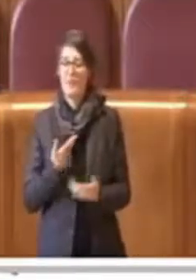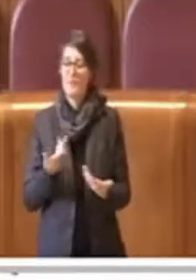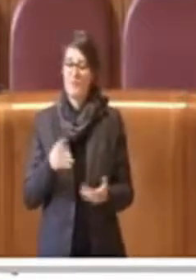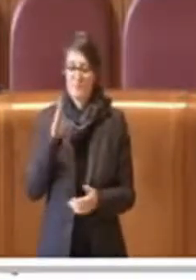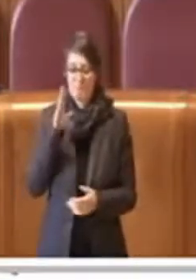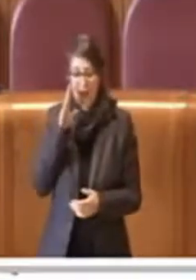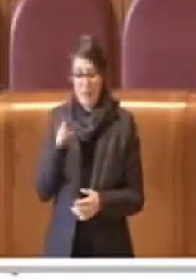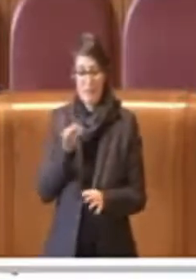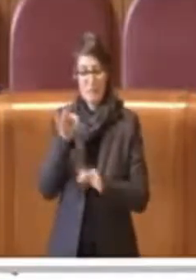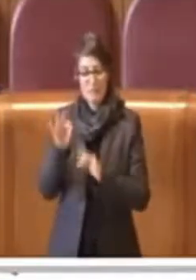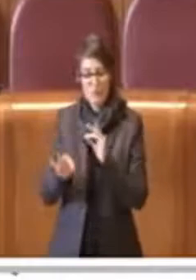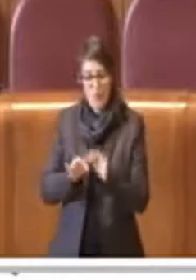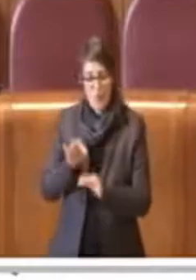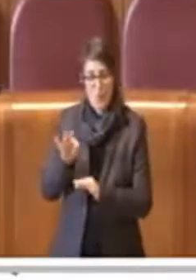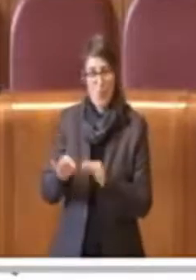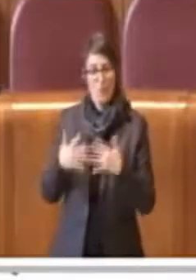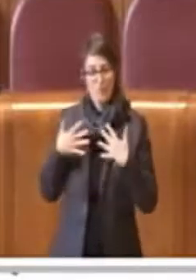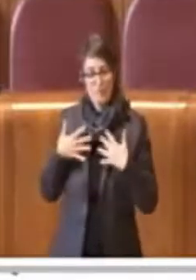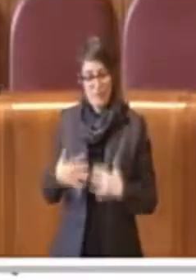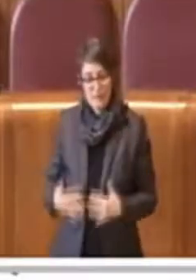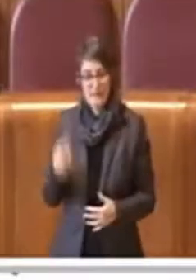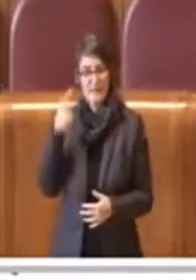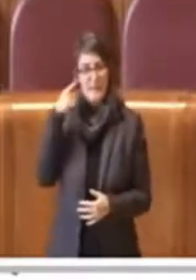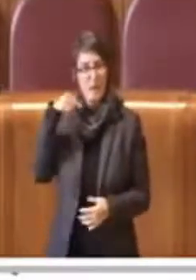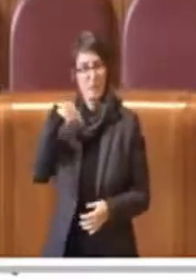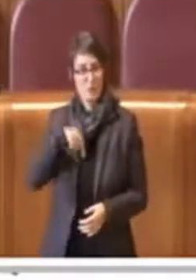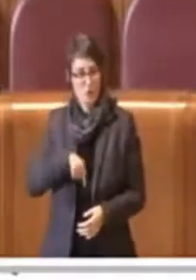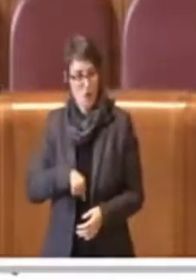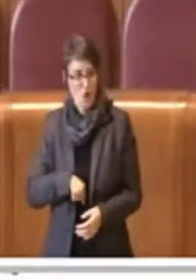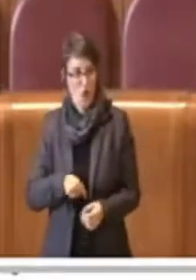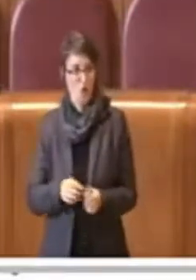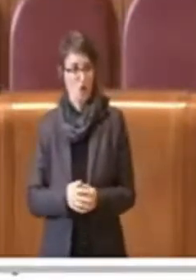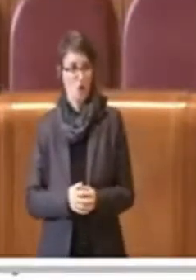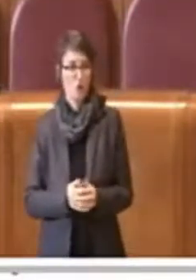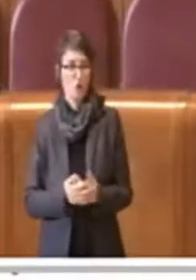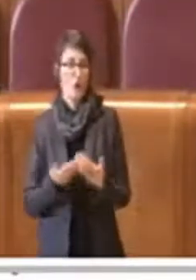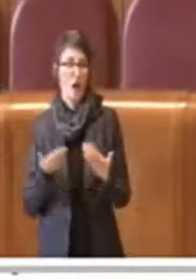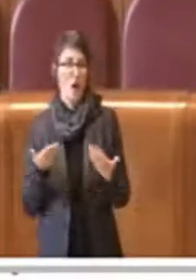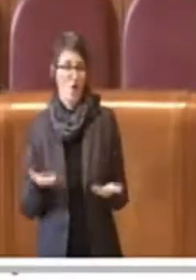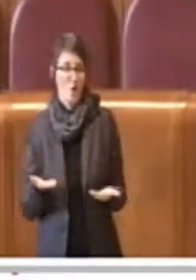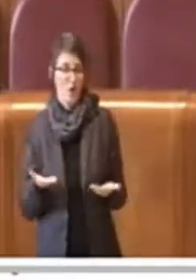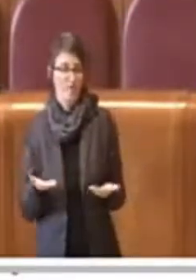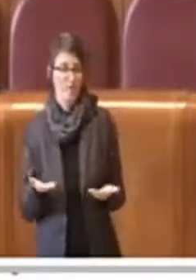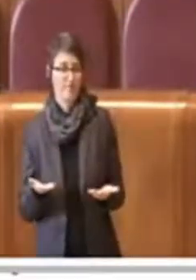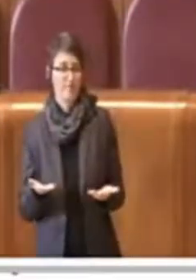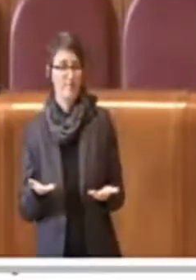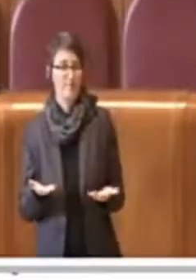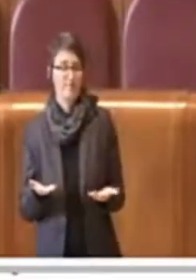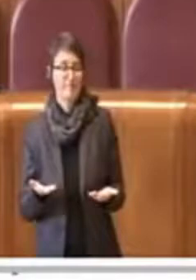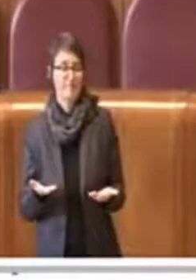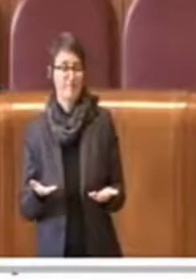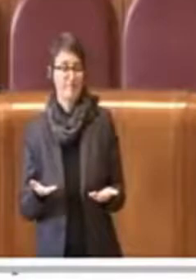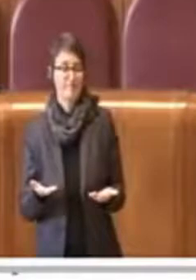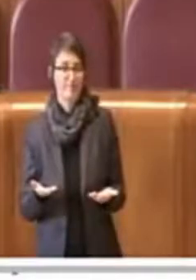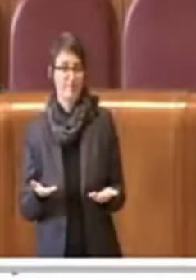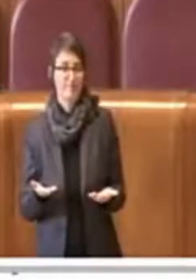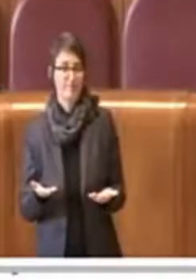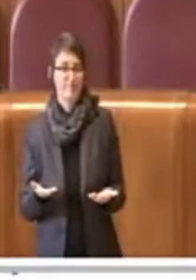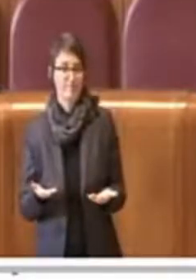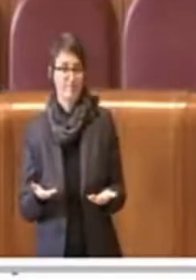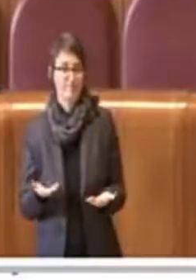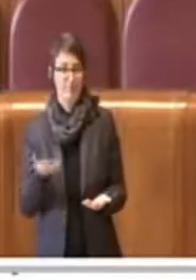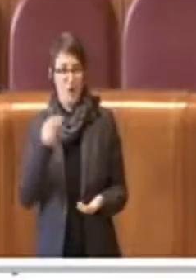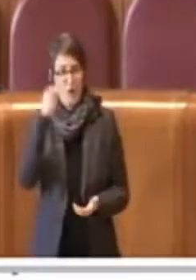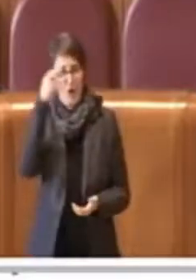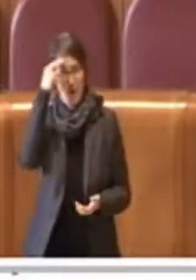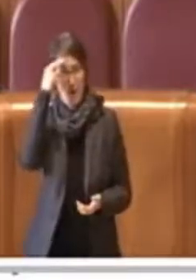attenzione, attenzione fisica, attenzione psicologica. Ora, che cosa voglio ancora ricordare?